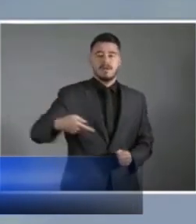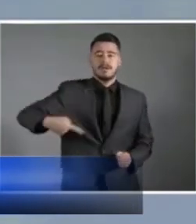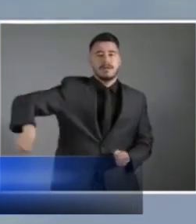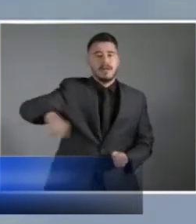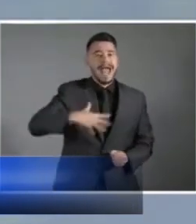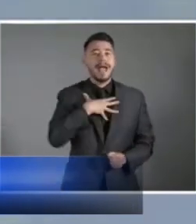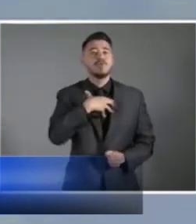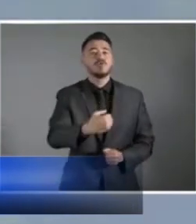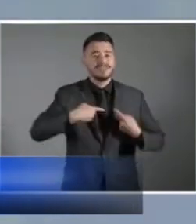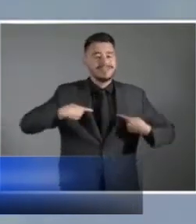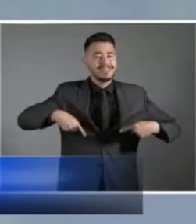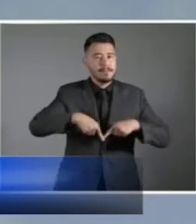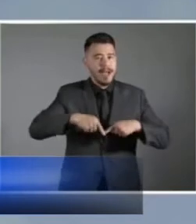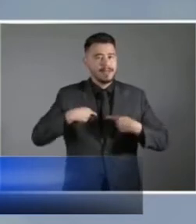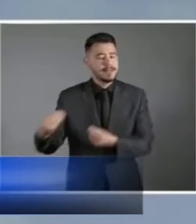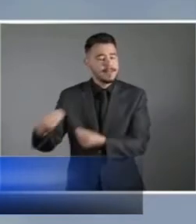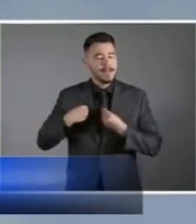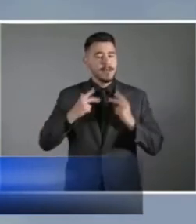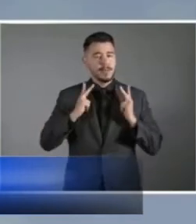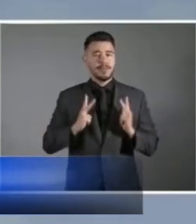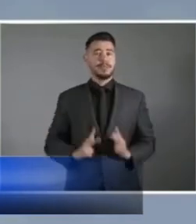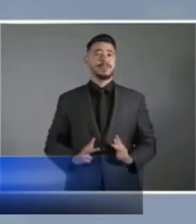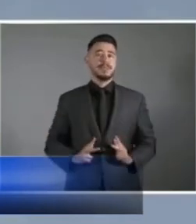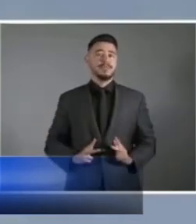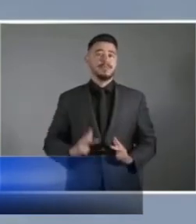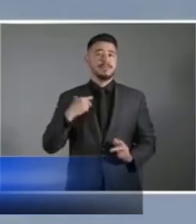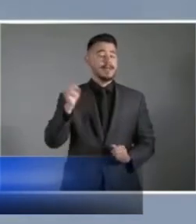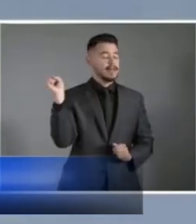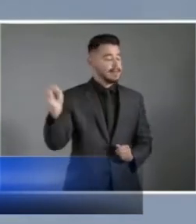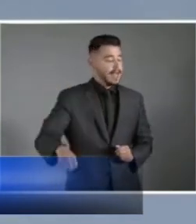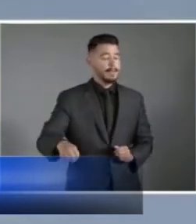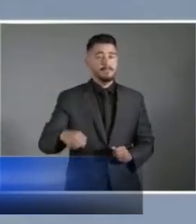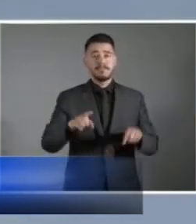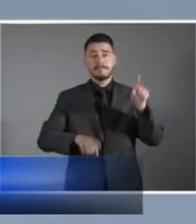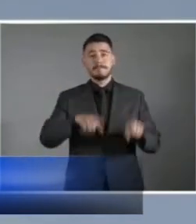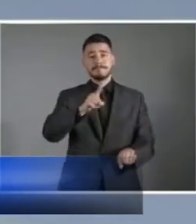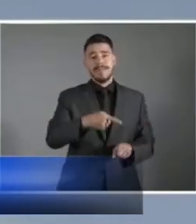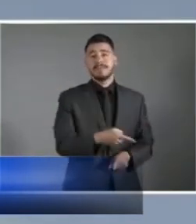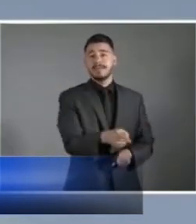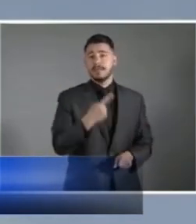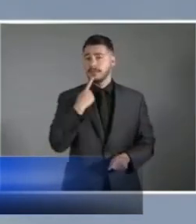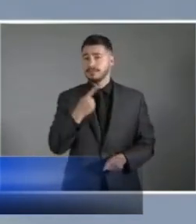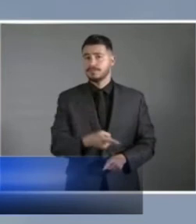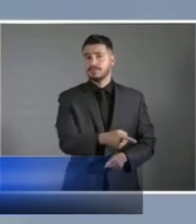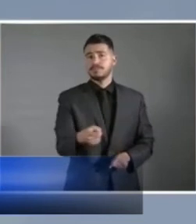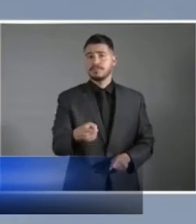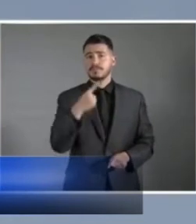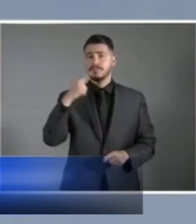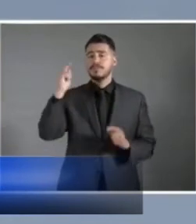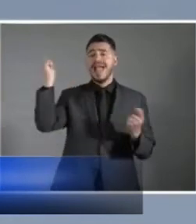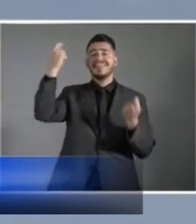Ναι, μας ενοχλούν όσοι θεωρούν ντεμοντέ κάθε εθνική